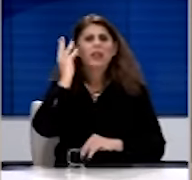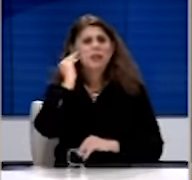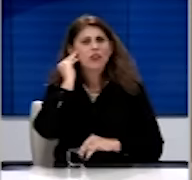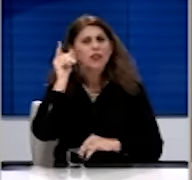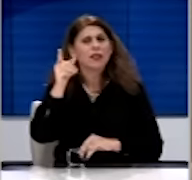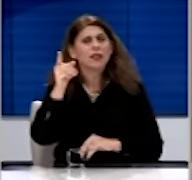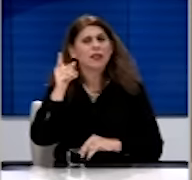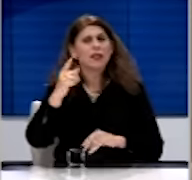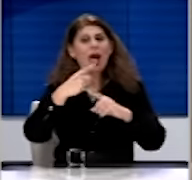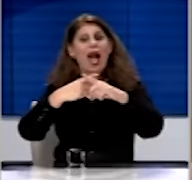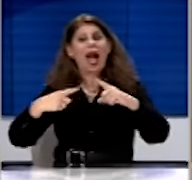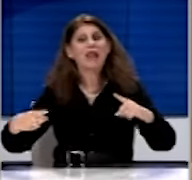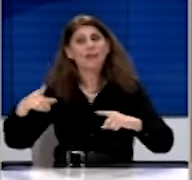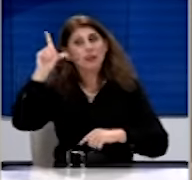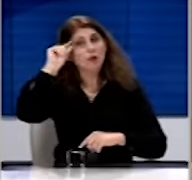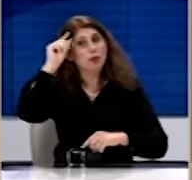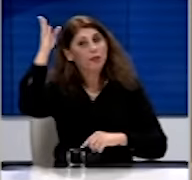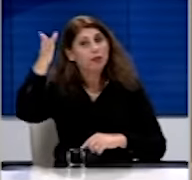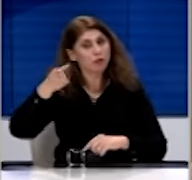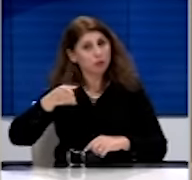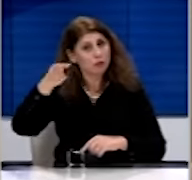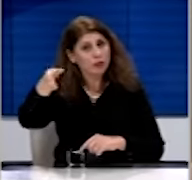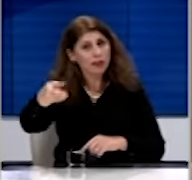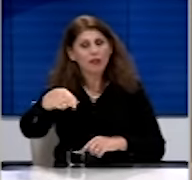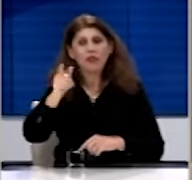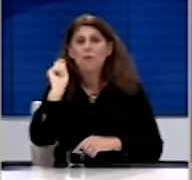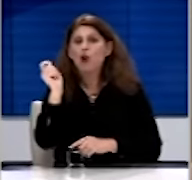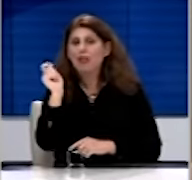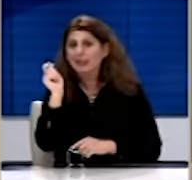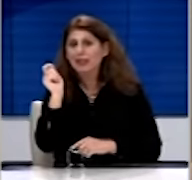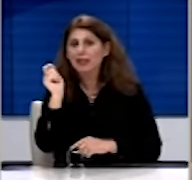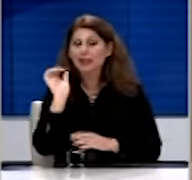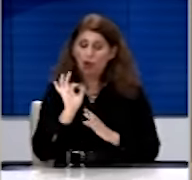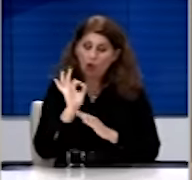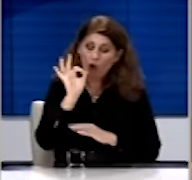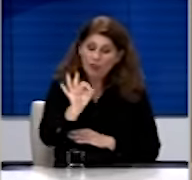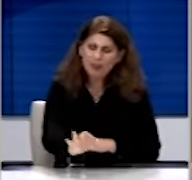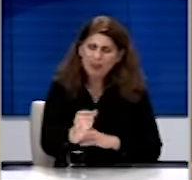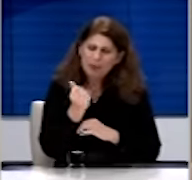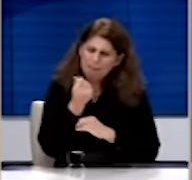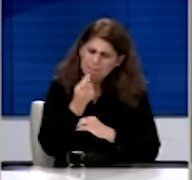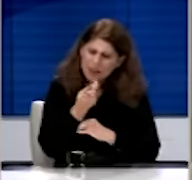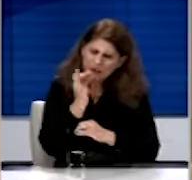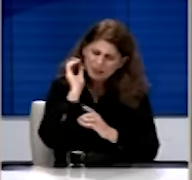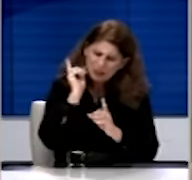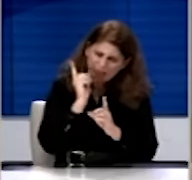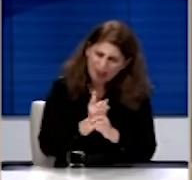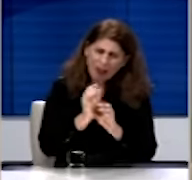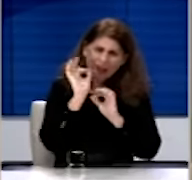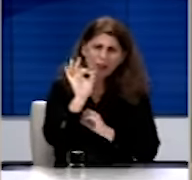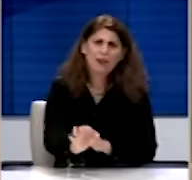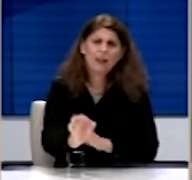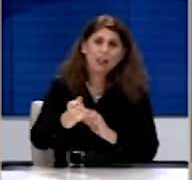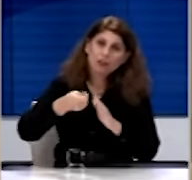στο Χάρβαρντ που σπουδάσατε ότι αυτή η πολιτική οδηγεί με μαθηματική ακρίβεια σε άνοδο